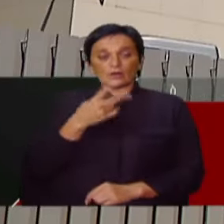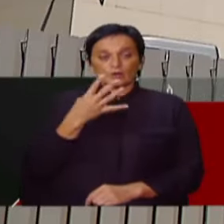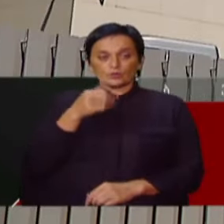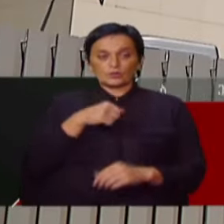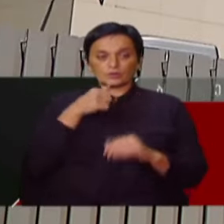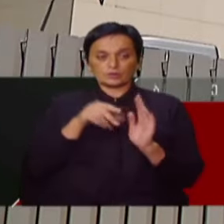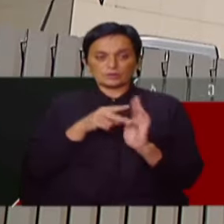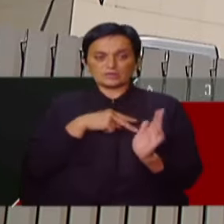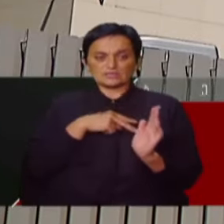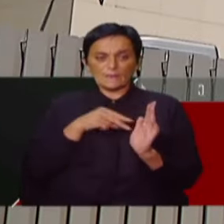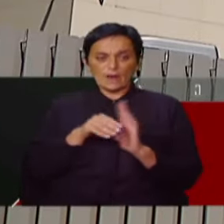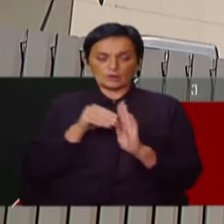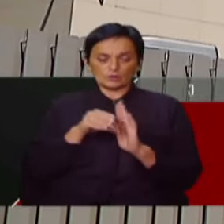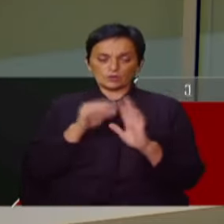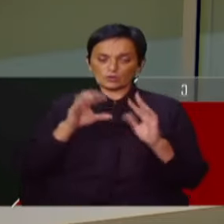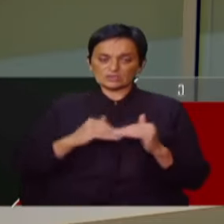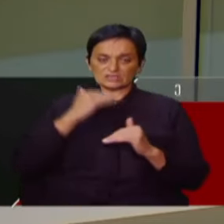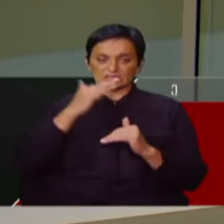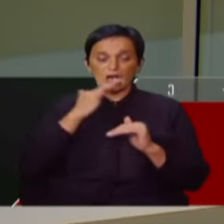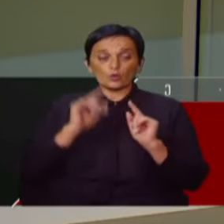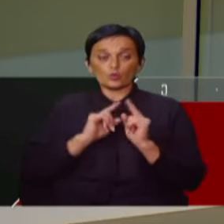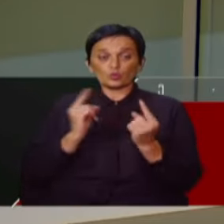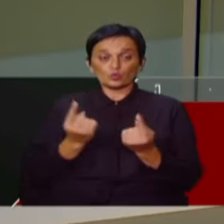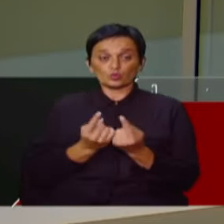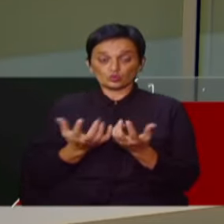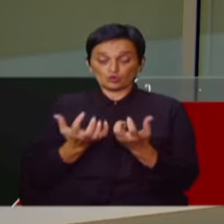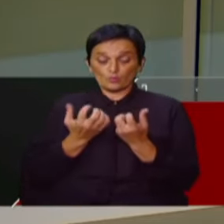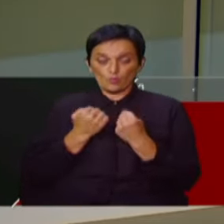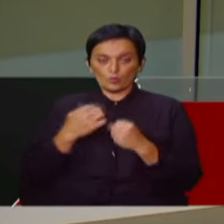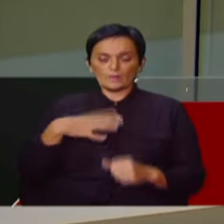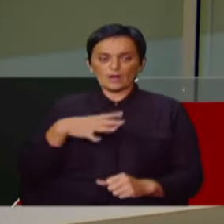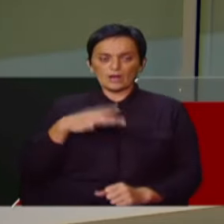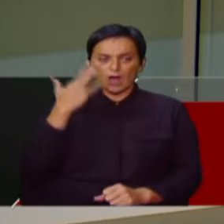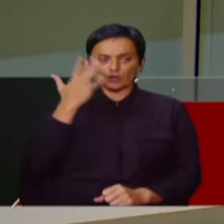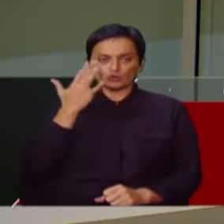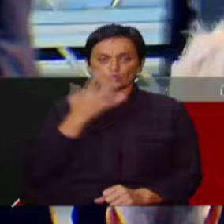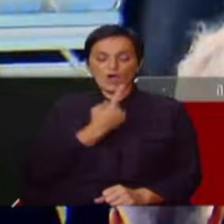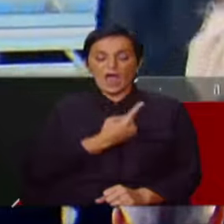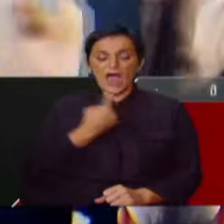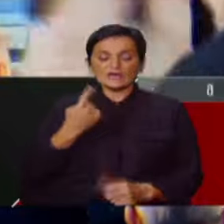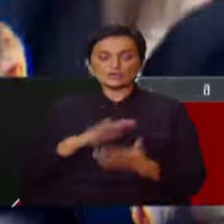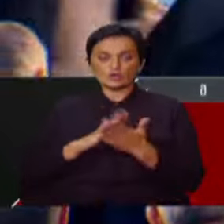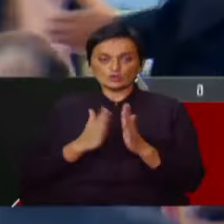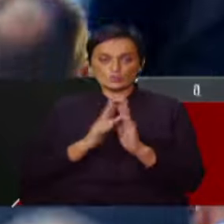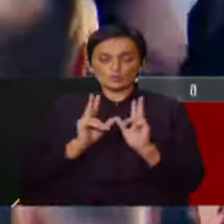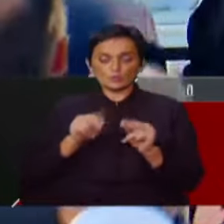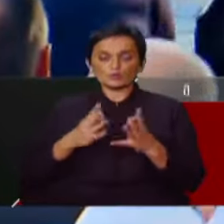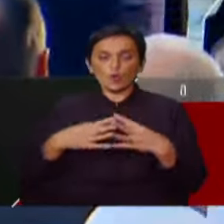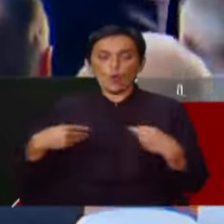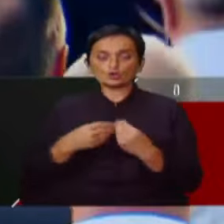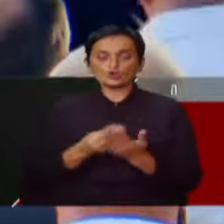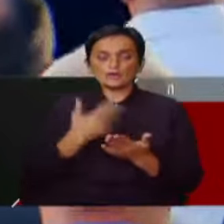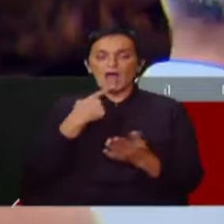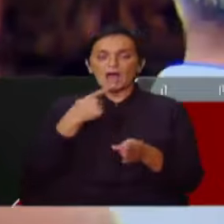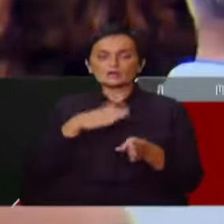2024 წლის საპარლამენტო არჩევნებში საკონსტიტუციო უმრავლესობის მოპოვების შემთხვევაში ქართული ოცნება ერთ-ერთ პირობად დებს ოჯახურ ღირებულებათა